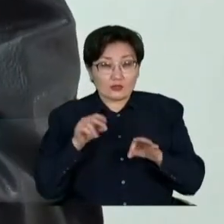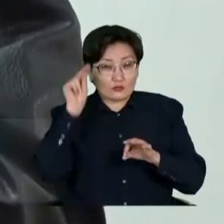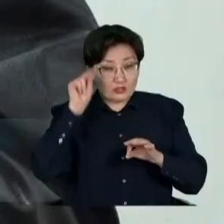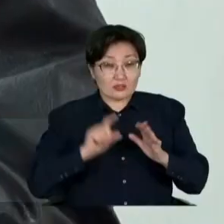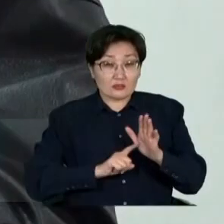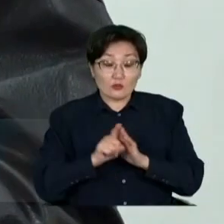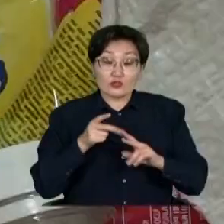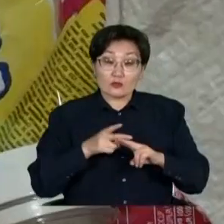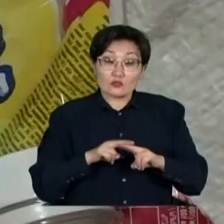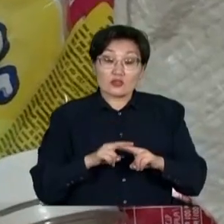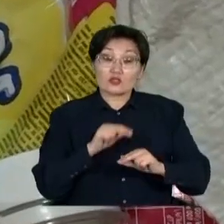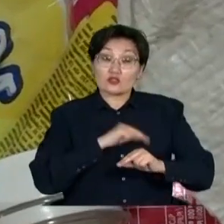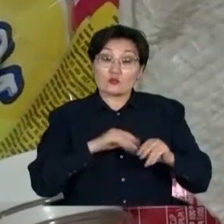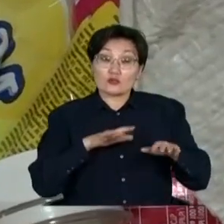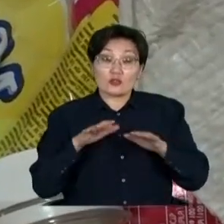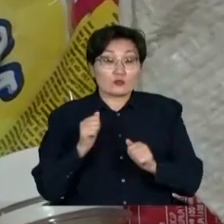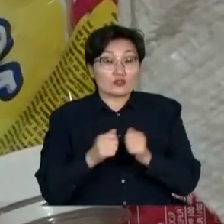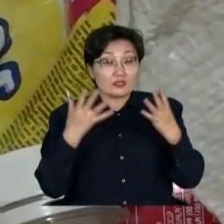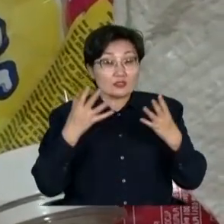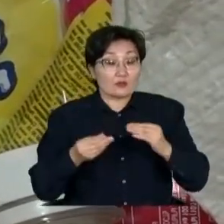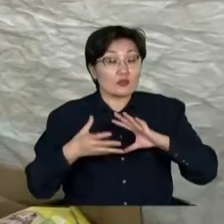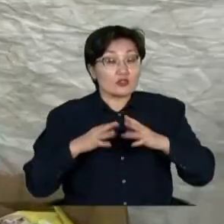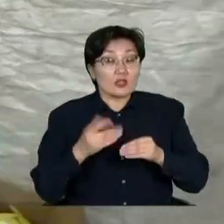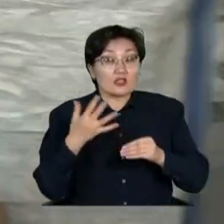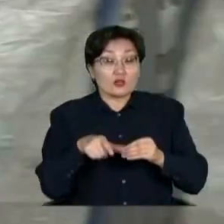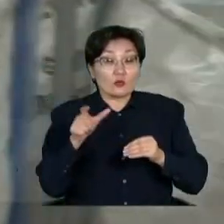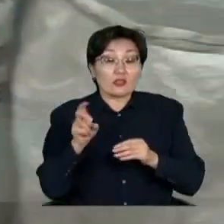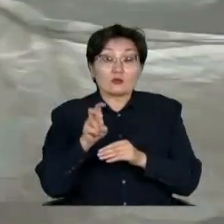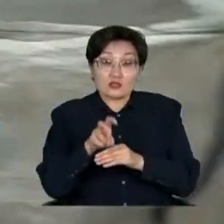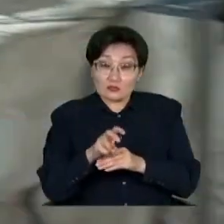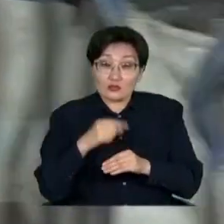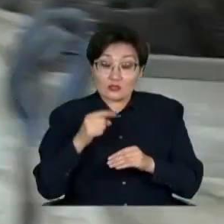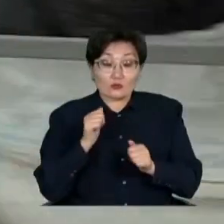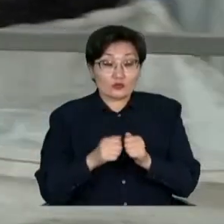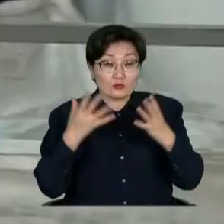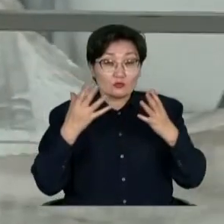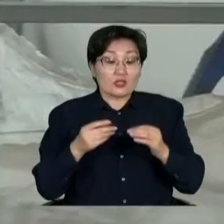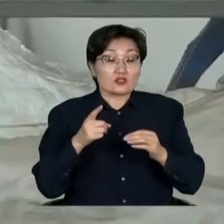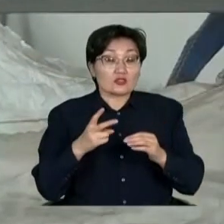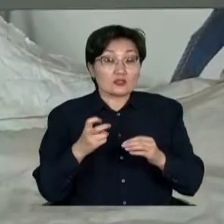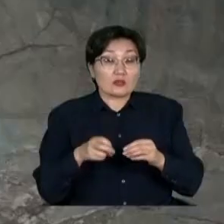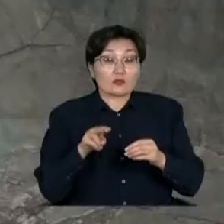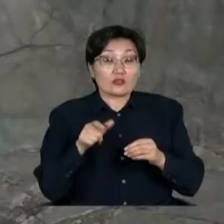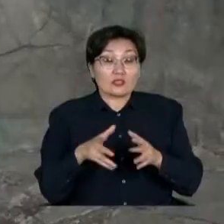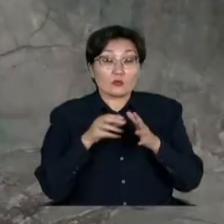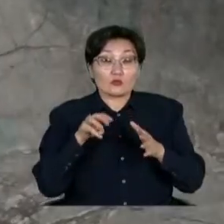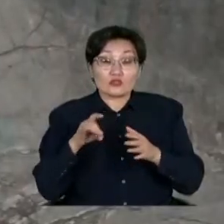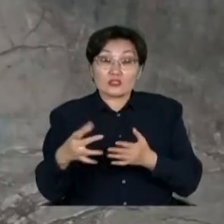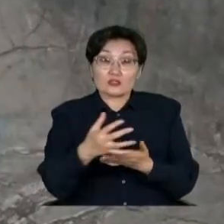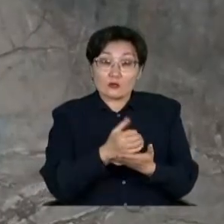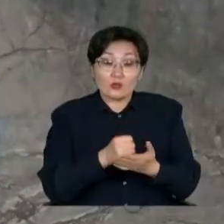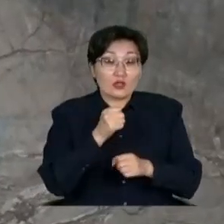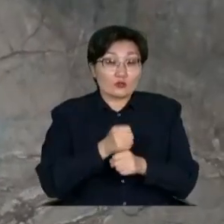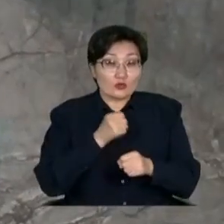қалған. Себебі оның жұмыс орнына күніне кем дегенде 50 адам келеді. Айтуынша күнделікті 250-ден аса қоқыс жиналып,